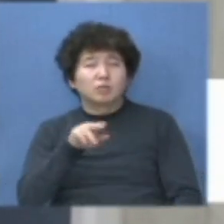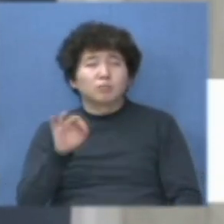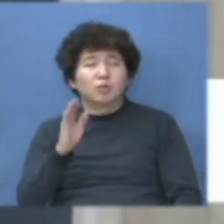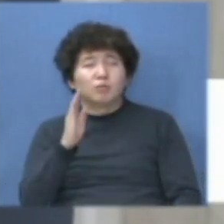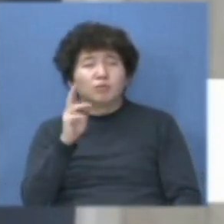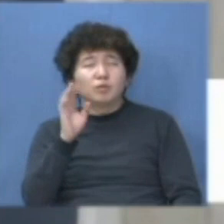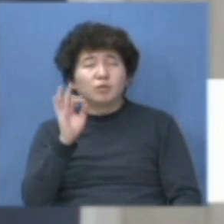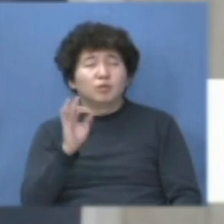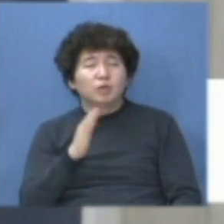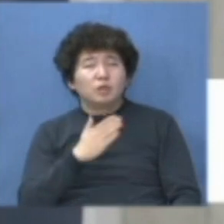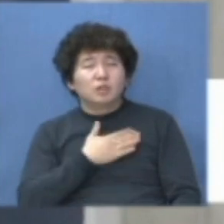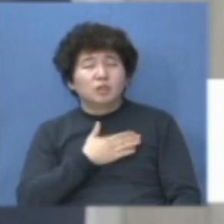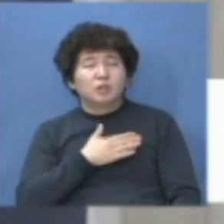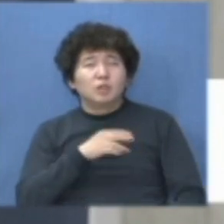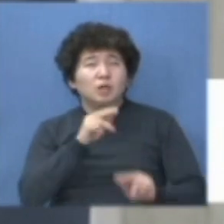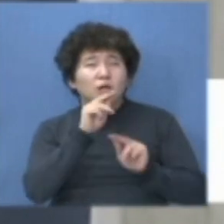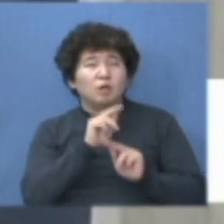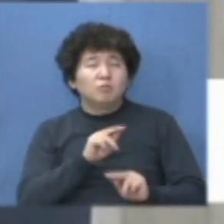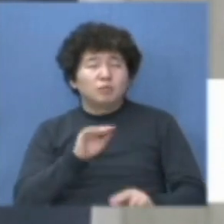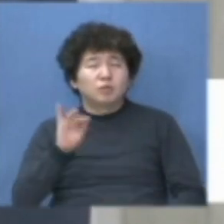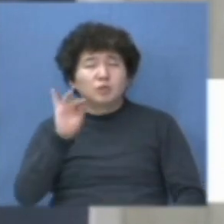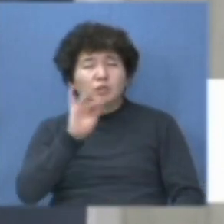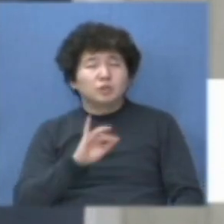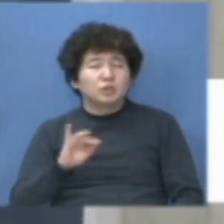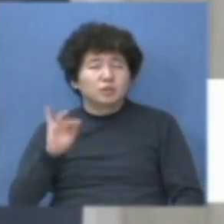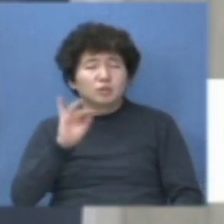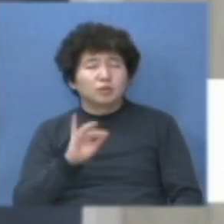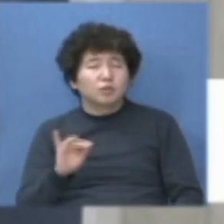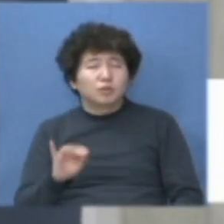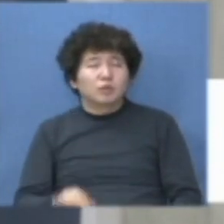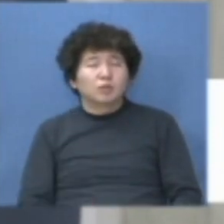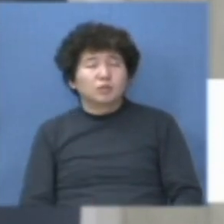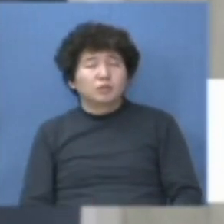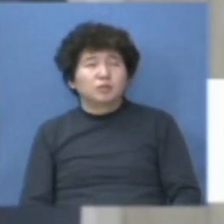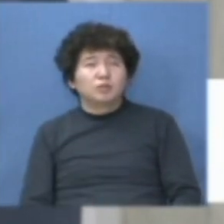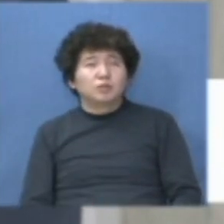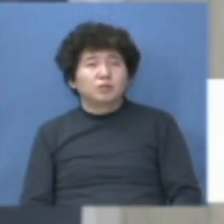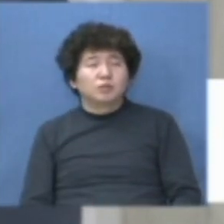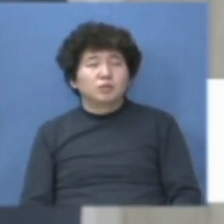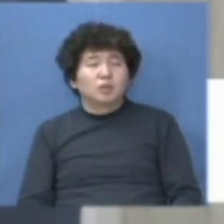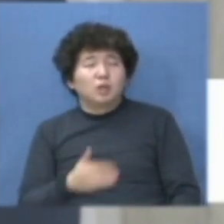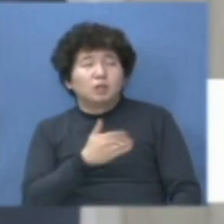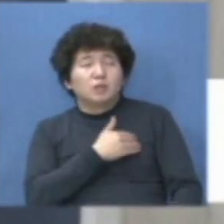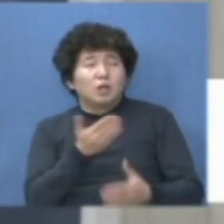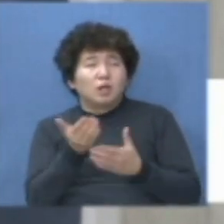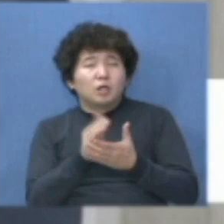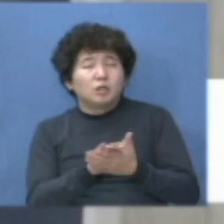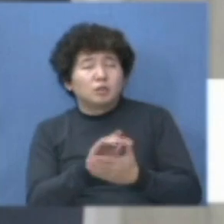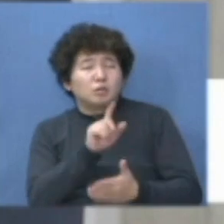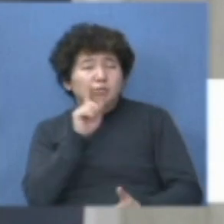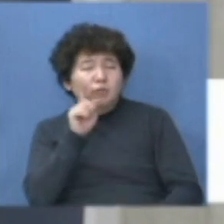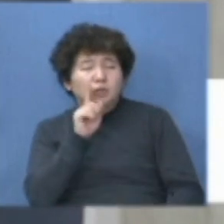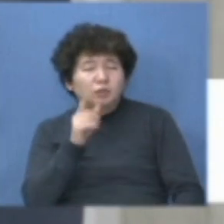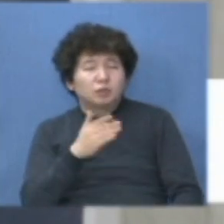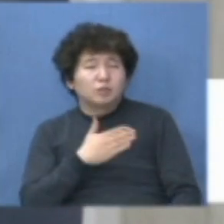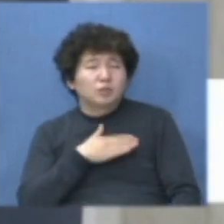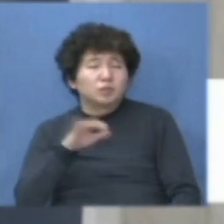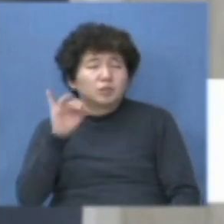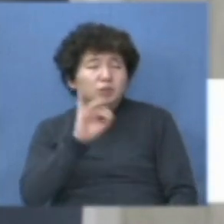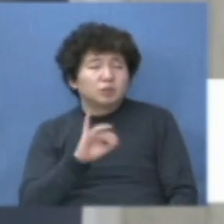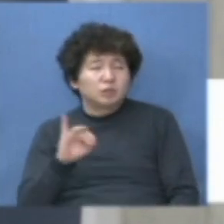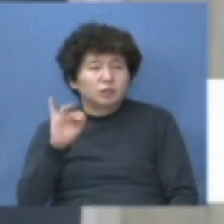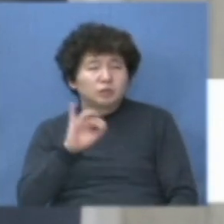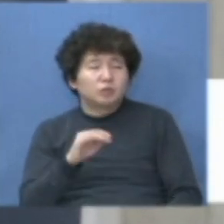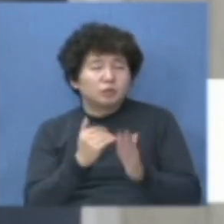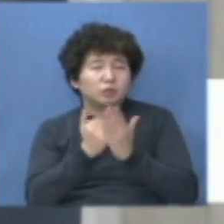біздің қызметтің тарихы көрсетіліп тұр. Осы тарихпен жастарды таныстырайық деген оймен бүгін қаламыздағы